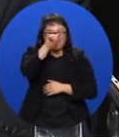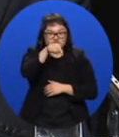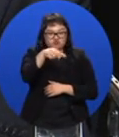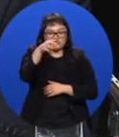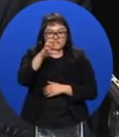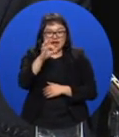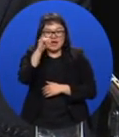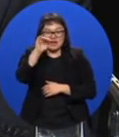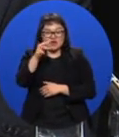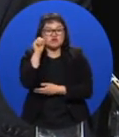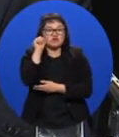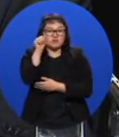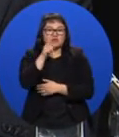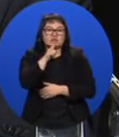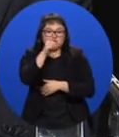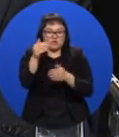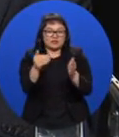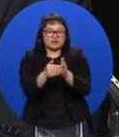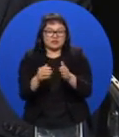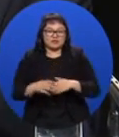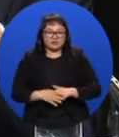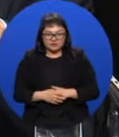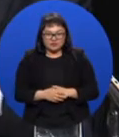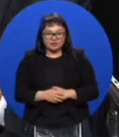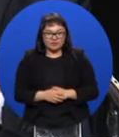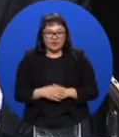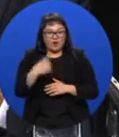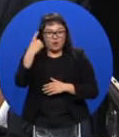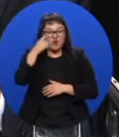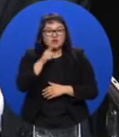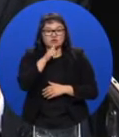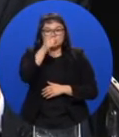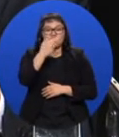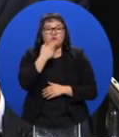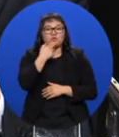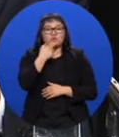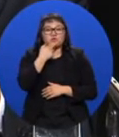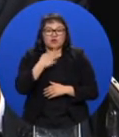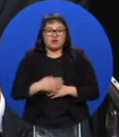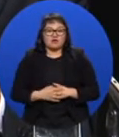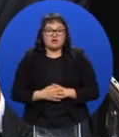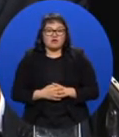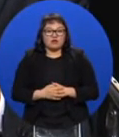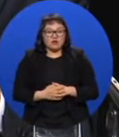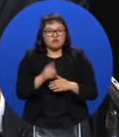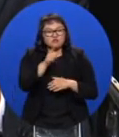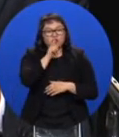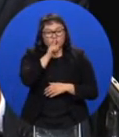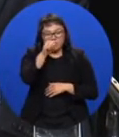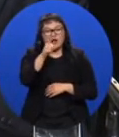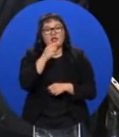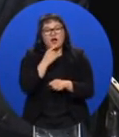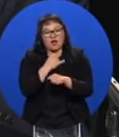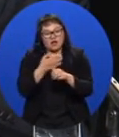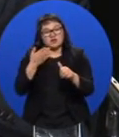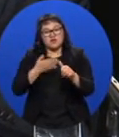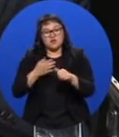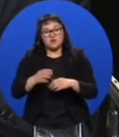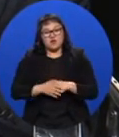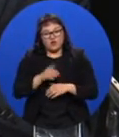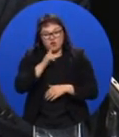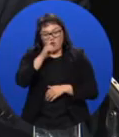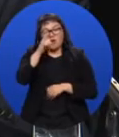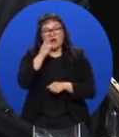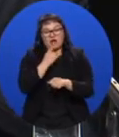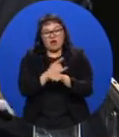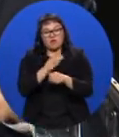했습니다. 예. 아, 그럼 왜 신고를 안 하신 거예요? 그 신고 안 했다고 그러면 고발하면 될 거 아닙니까? 그 신고를